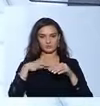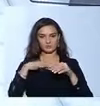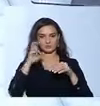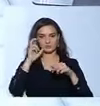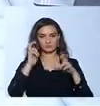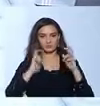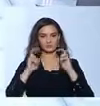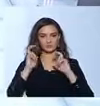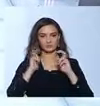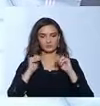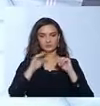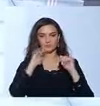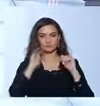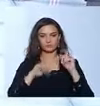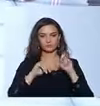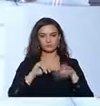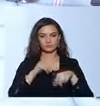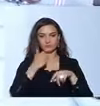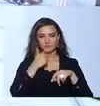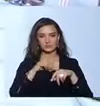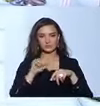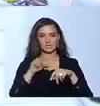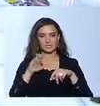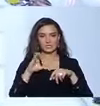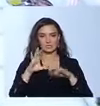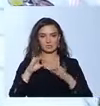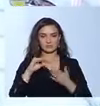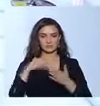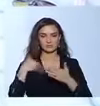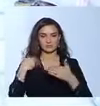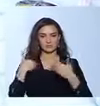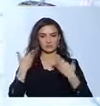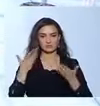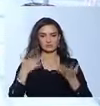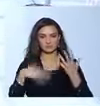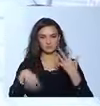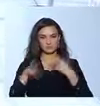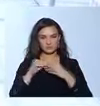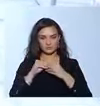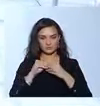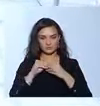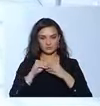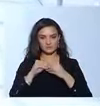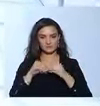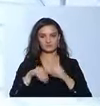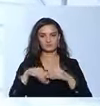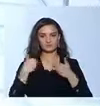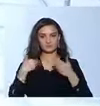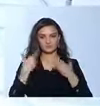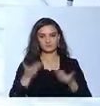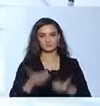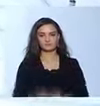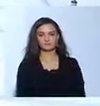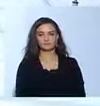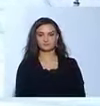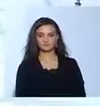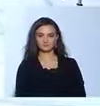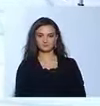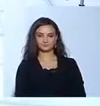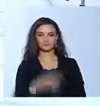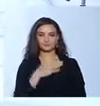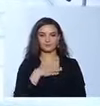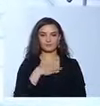სამედიცინო უნივერსიტეტის პროფესორი ბატონი ალექსი მახარაშვილი. გილამშვიდობისა, კოლეგებო. ჩვენ